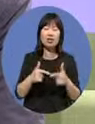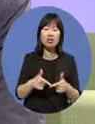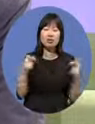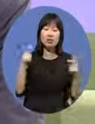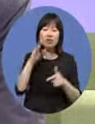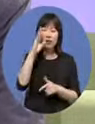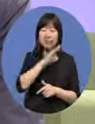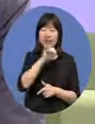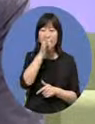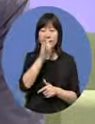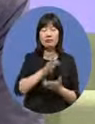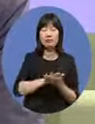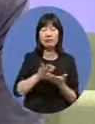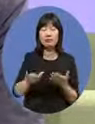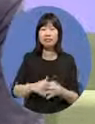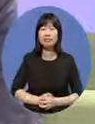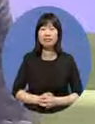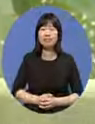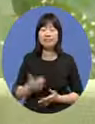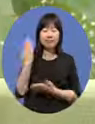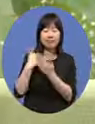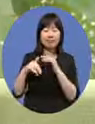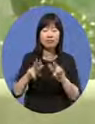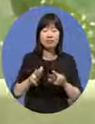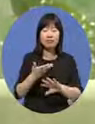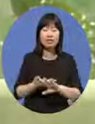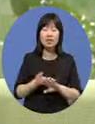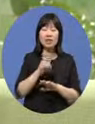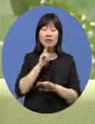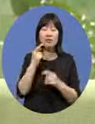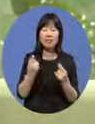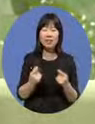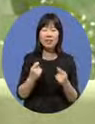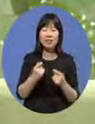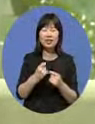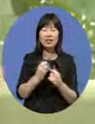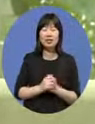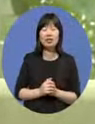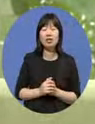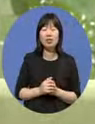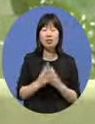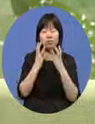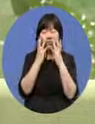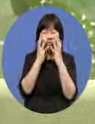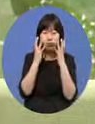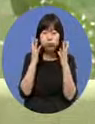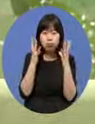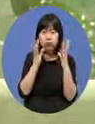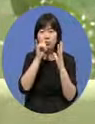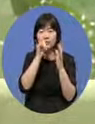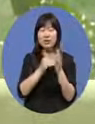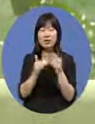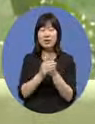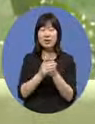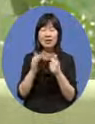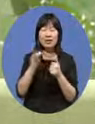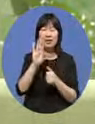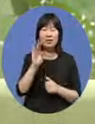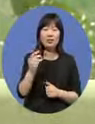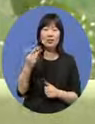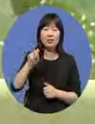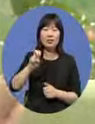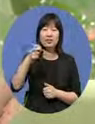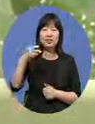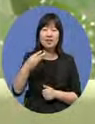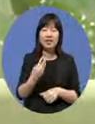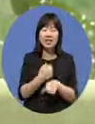악화되는 굉장히 많은 것 같아요. 그러니까 옛날하고 참 달라요. 옛날에는 진짜 애가 그냥 이렇게 그냥 이렇게 떠가지고 네. 그냥 보름달처럼 돼야지